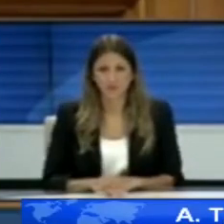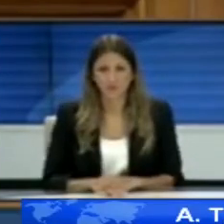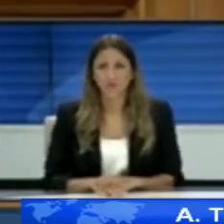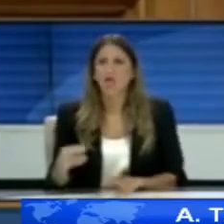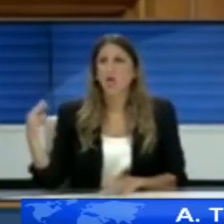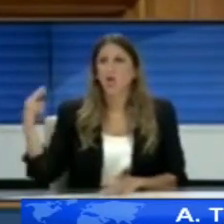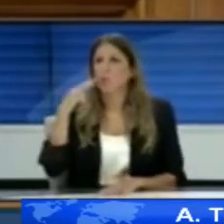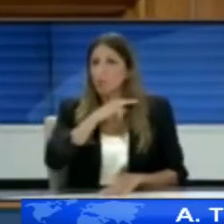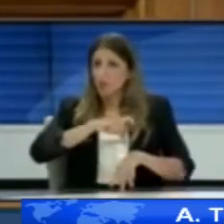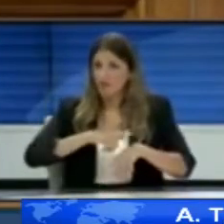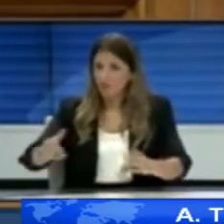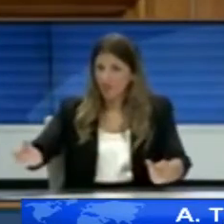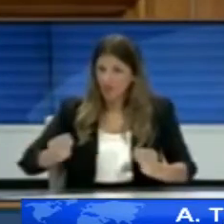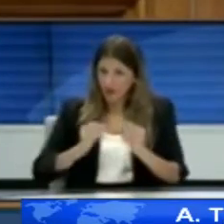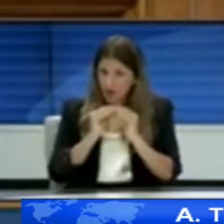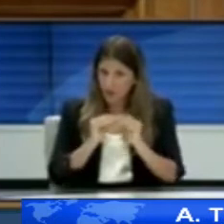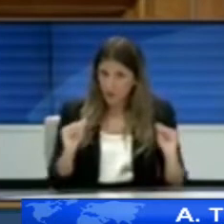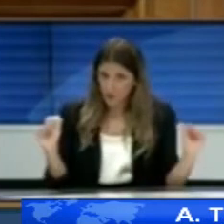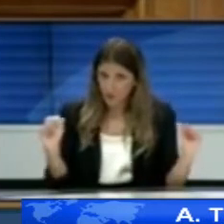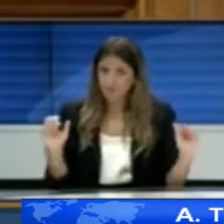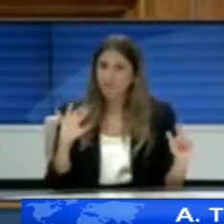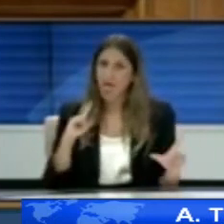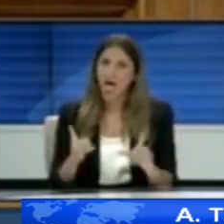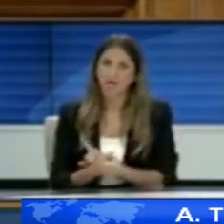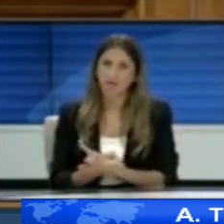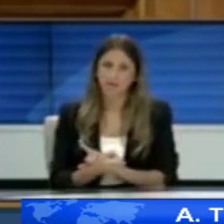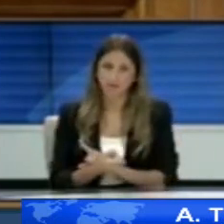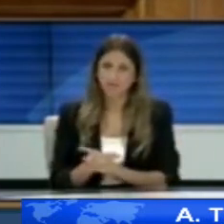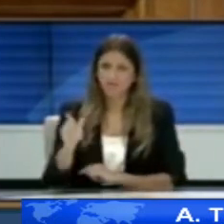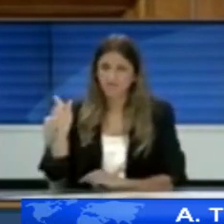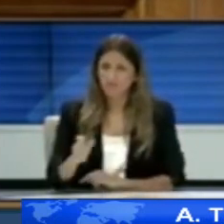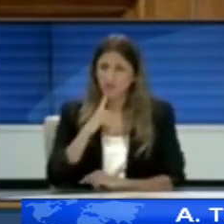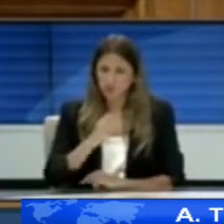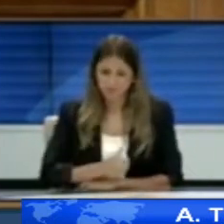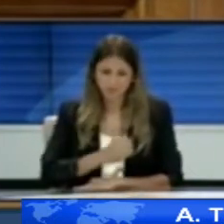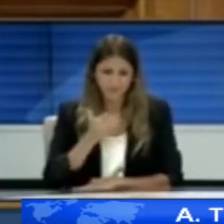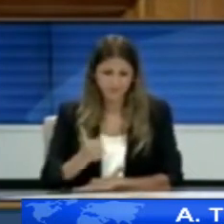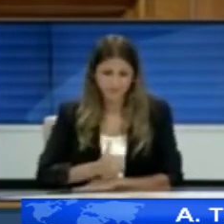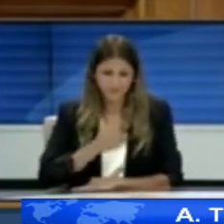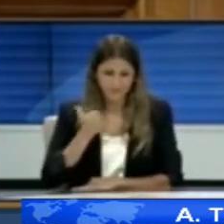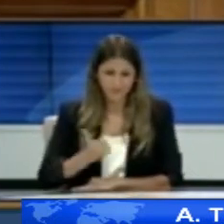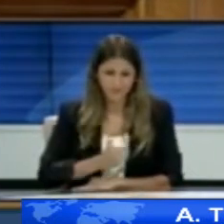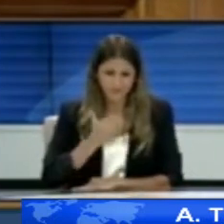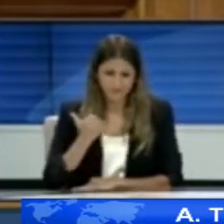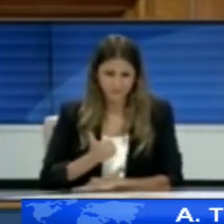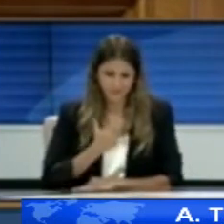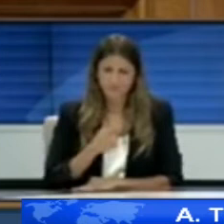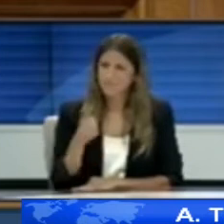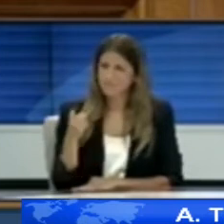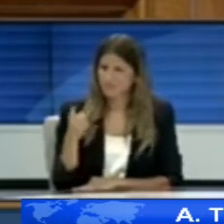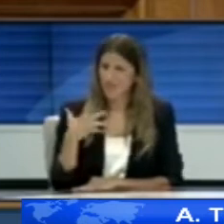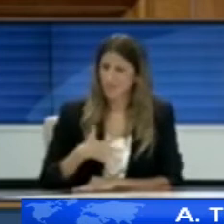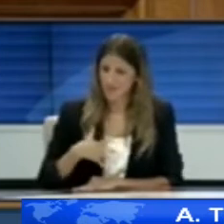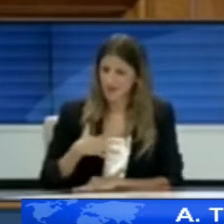αστάθειας. Γιατί? Μέσα από την αλαζονία σας, είστε αυτός ο οποίος θελήσατε να ανοίξετε